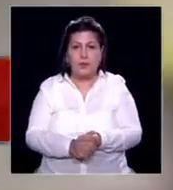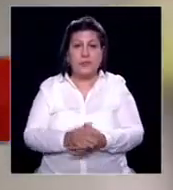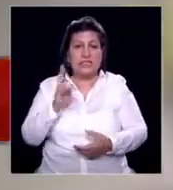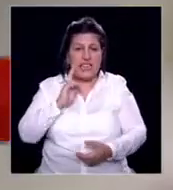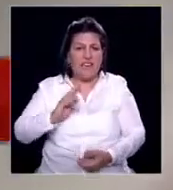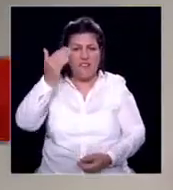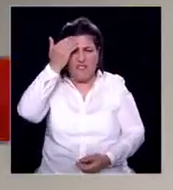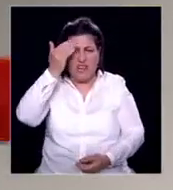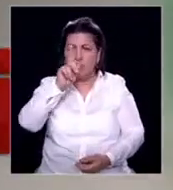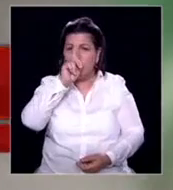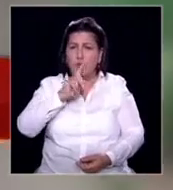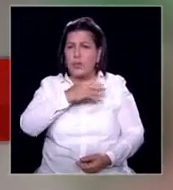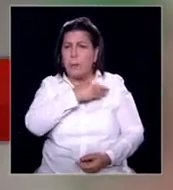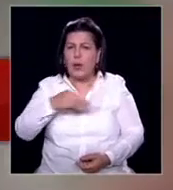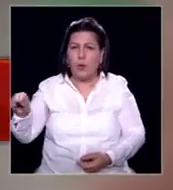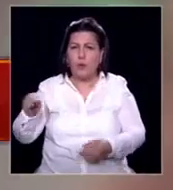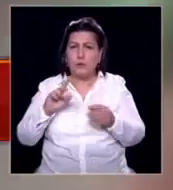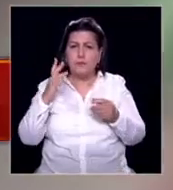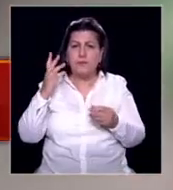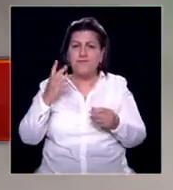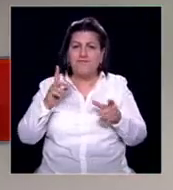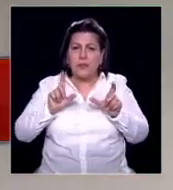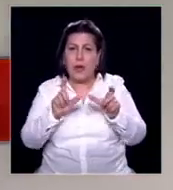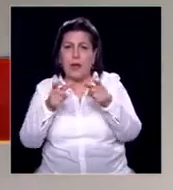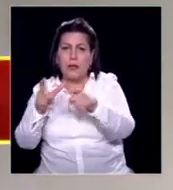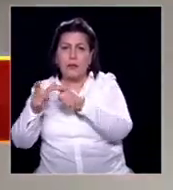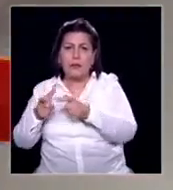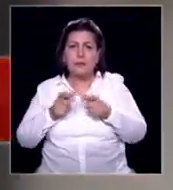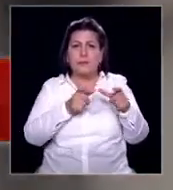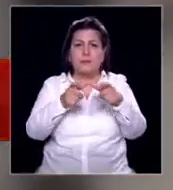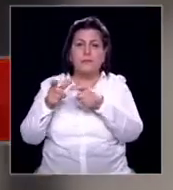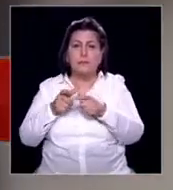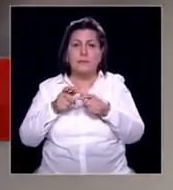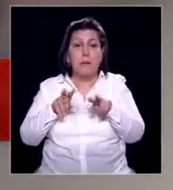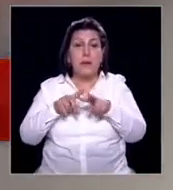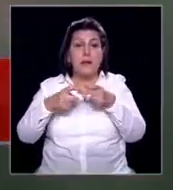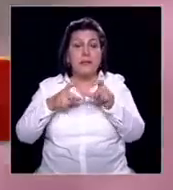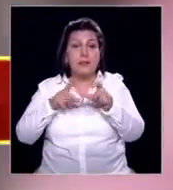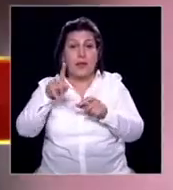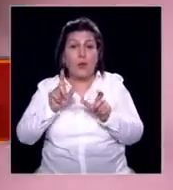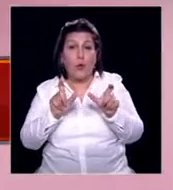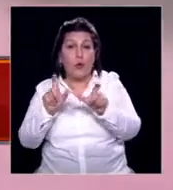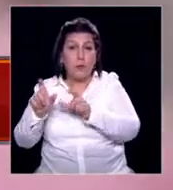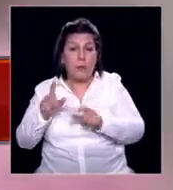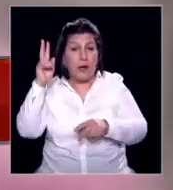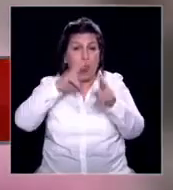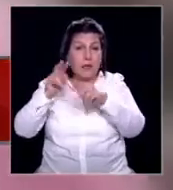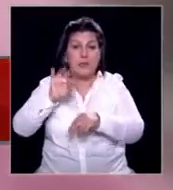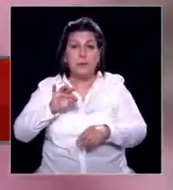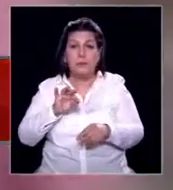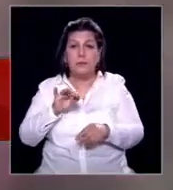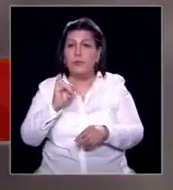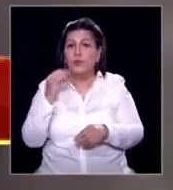Zengini fakiri, yüz milyonlar karantinada. Düne kadar Mars'ta koloni kurma hayalleri kuran dünya, şimdi tuvalet kağıdı